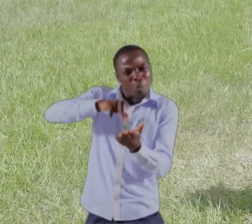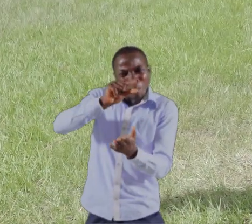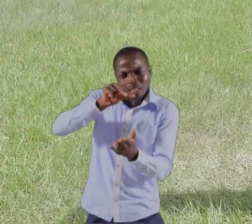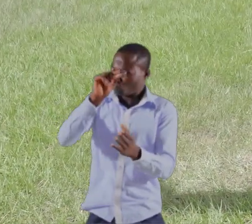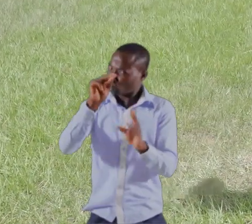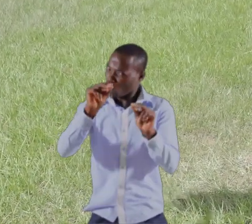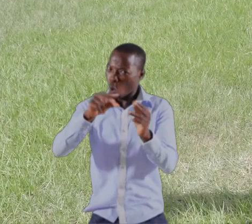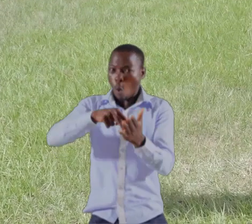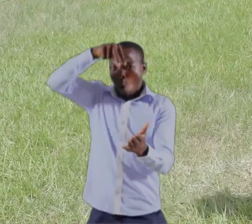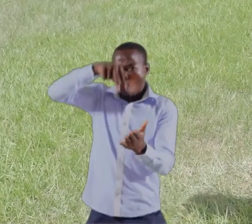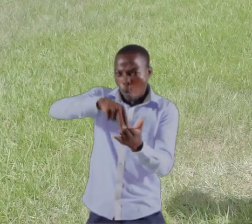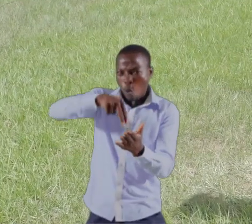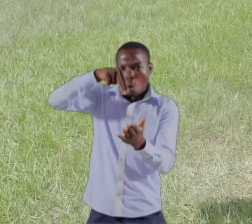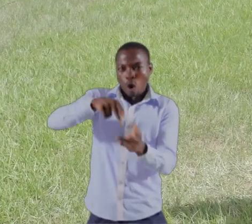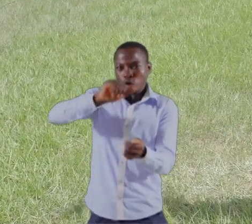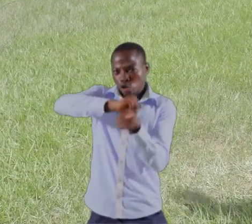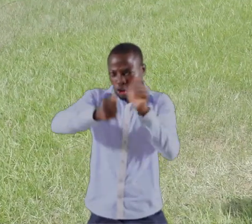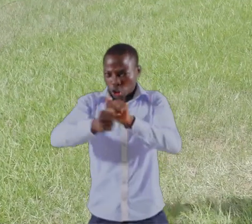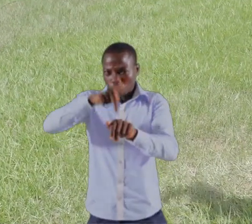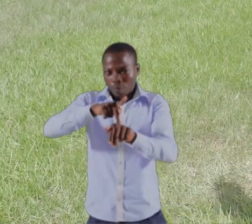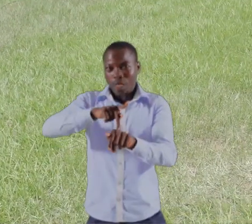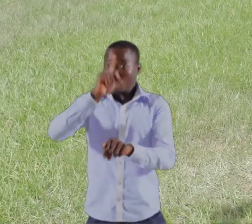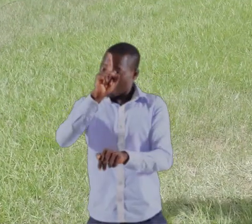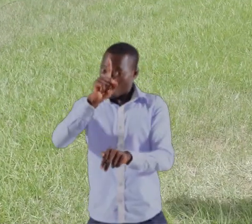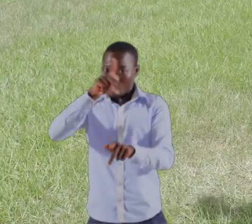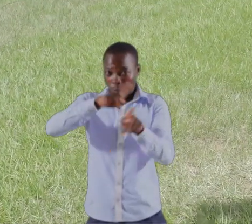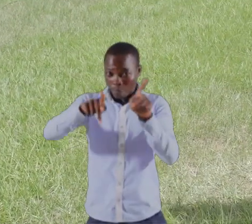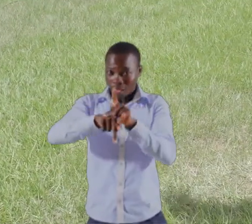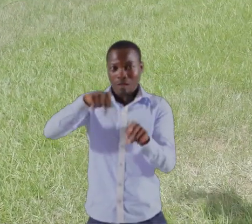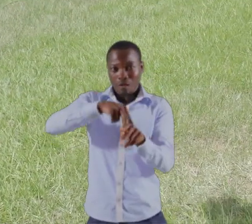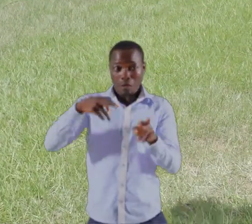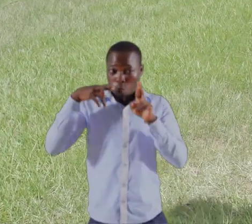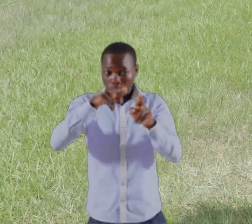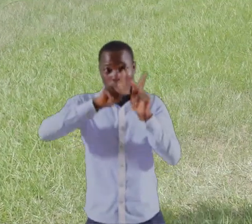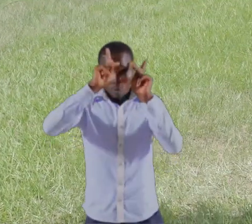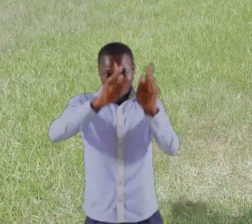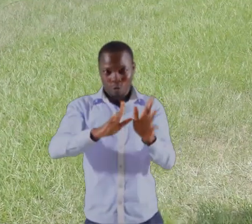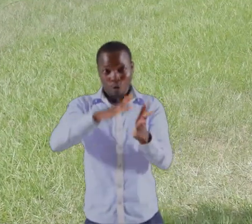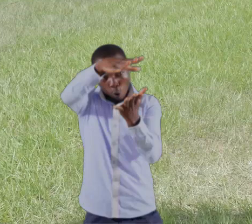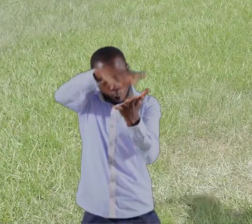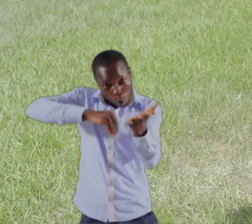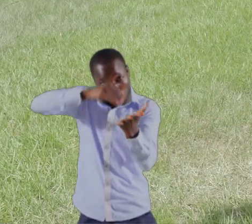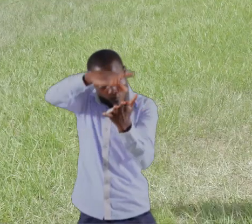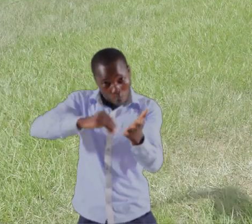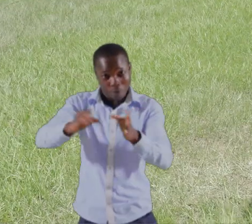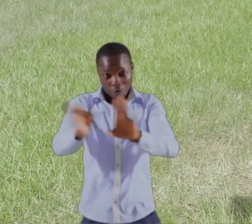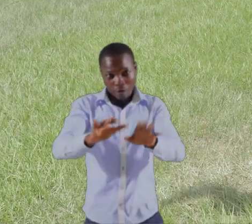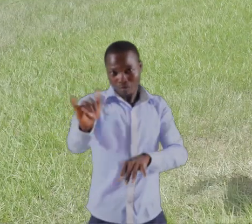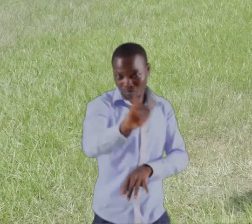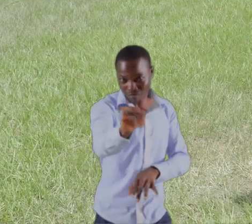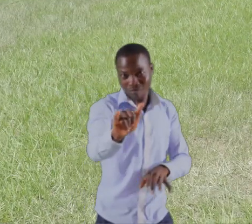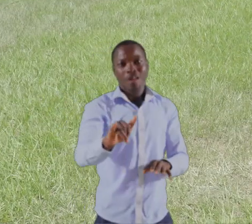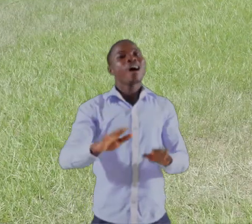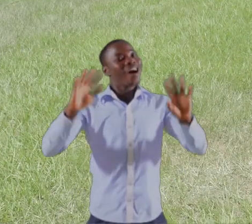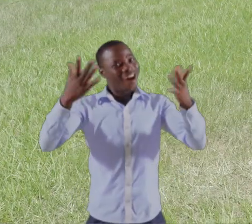haut, allez, sur un pied, voilà, allez, l'autre pied, on va changer, l'autre pied, bravo,